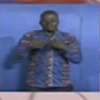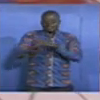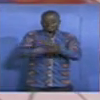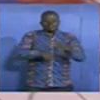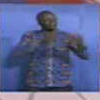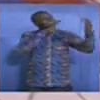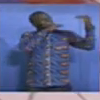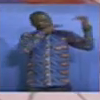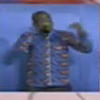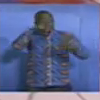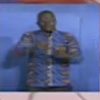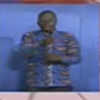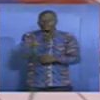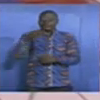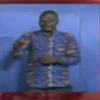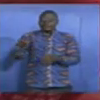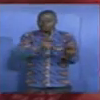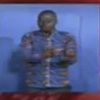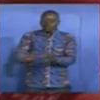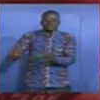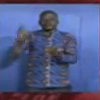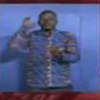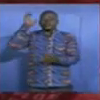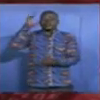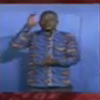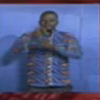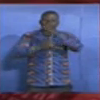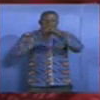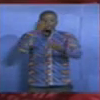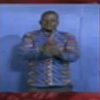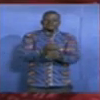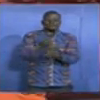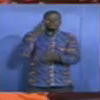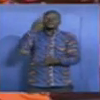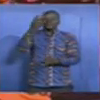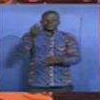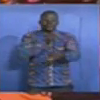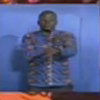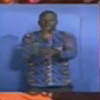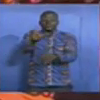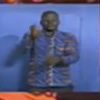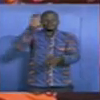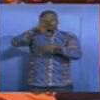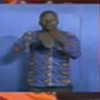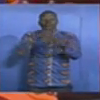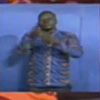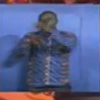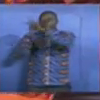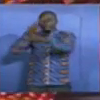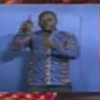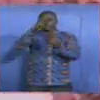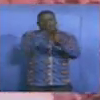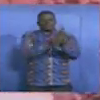Burkina Faso organise une conférence internationale en vue de renforcer la résilience des populations face au